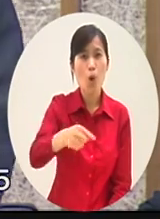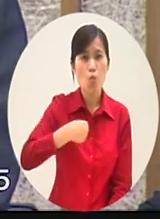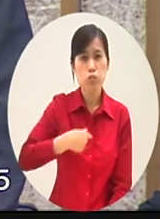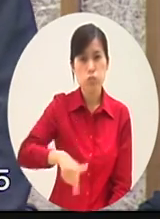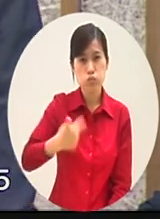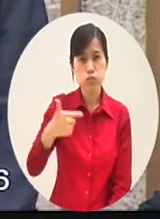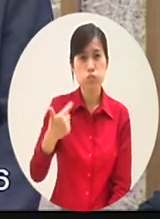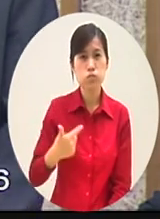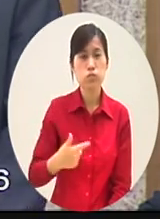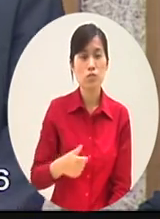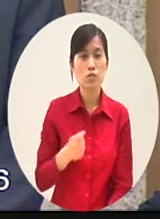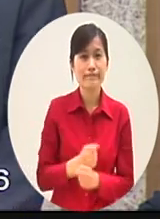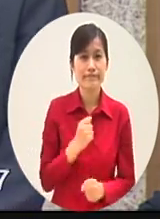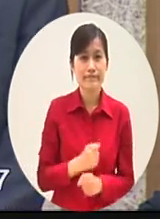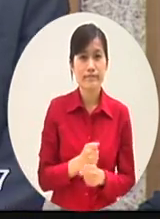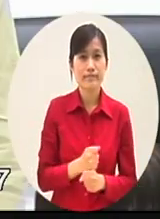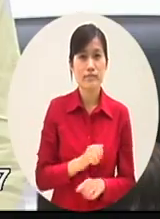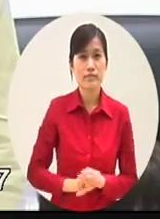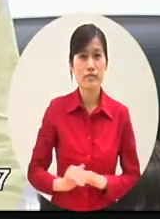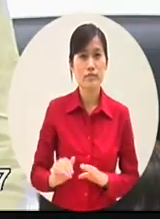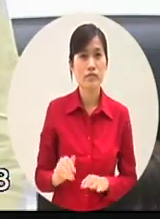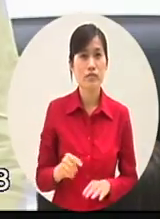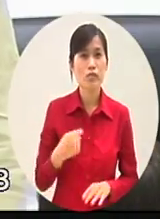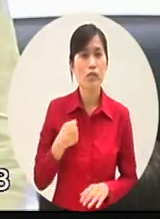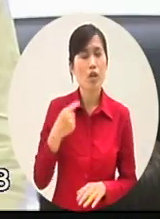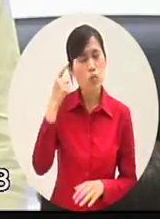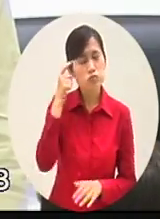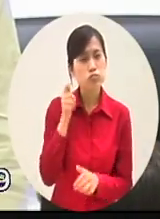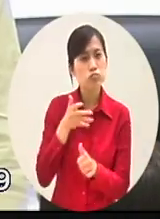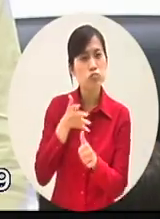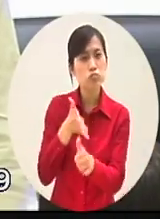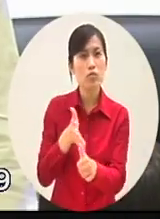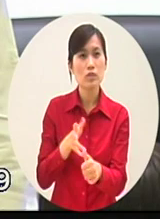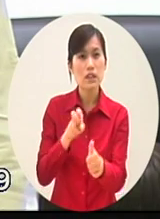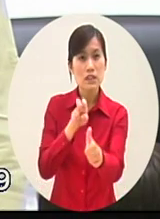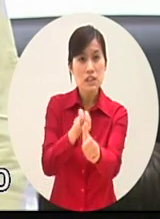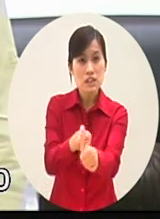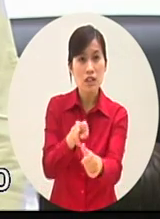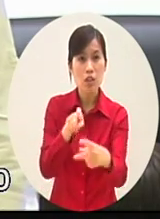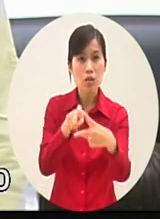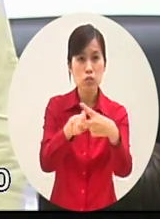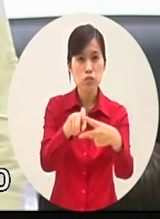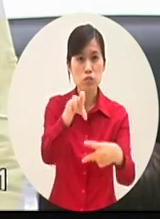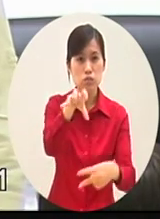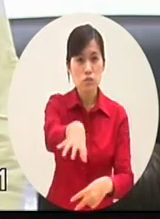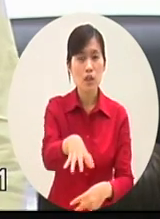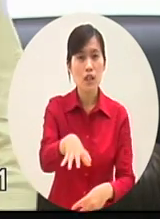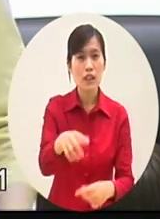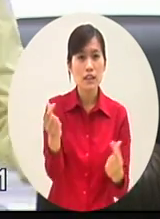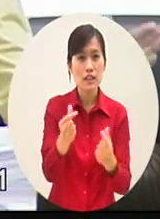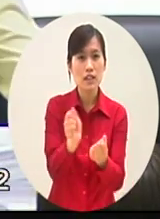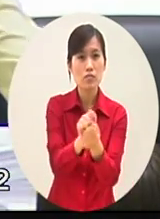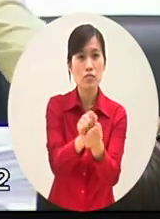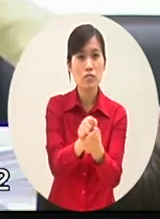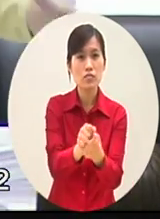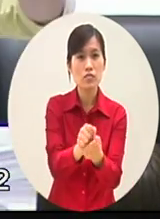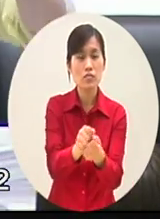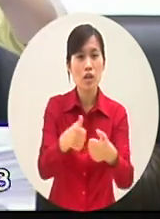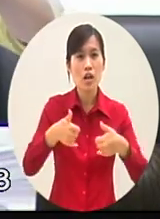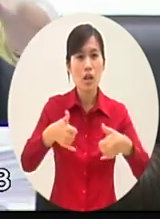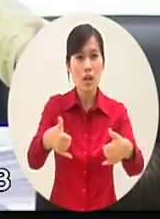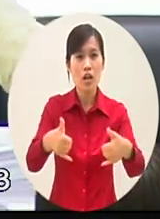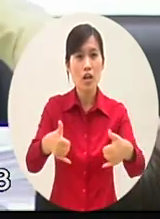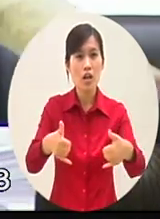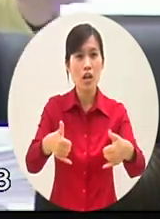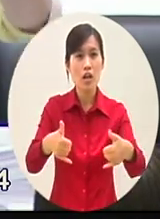是现在还有一个大问题，我想问一下养工处哈、哦，那个我们的大碑路啦，那个吼、哦、中啊